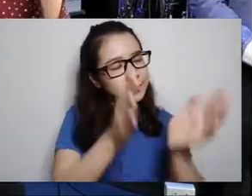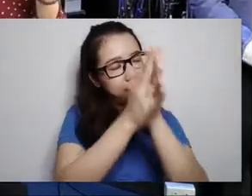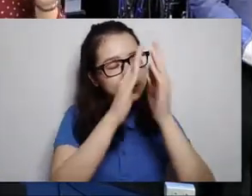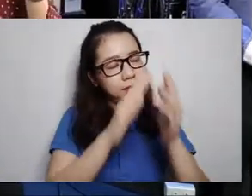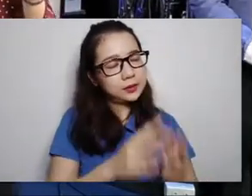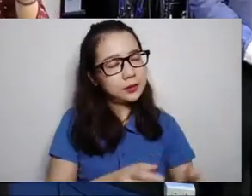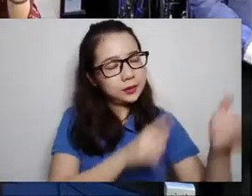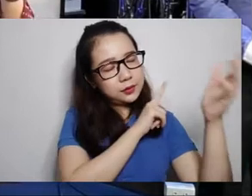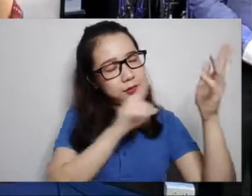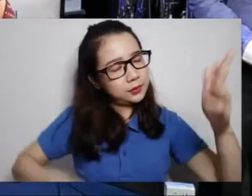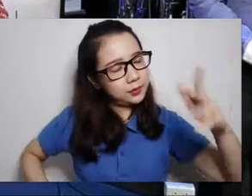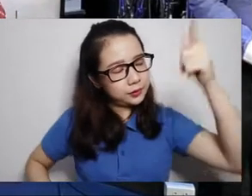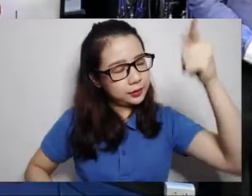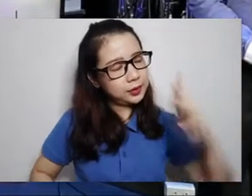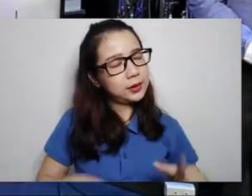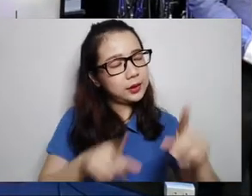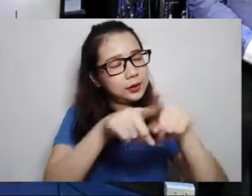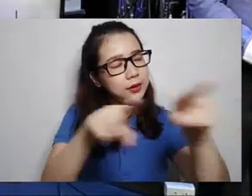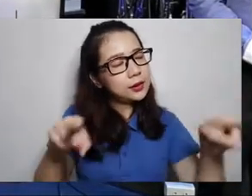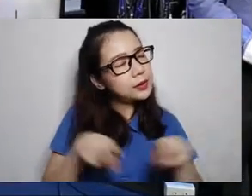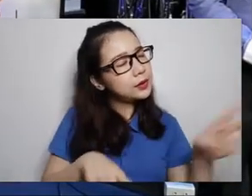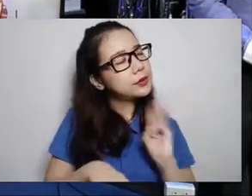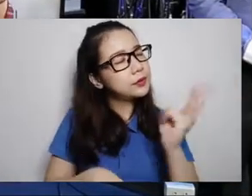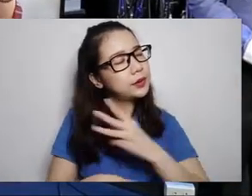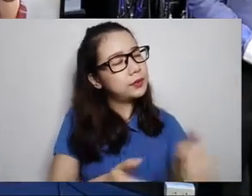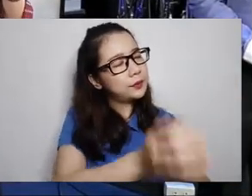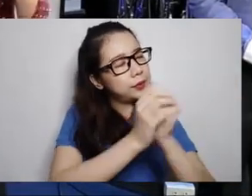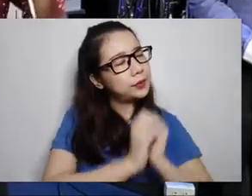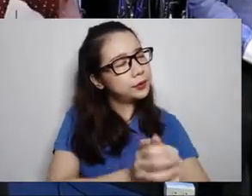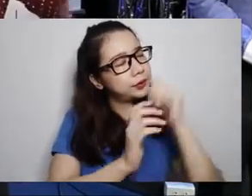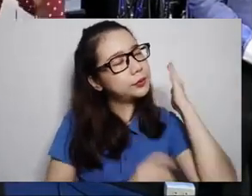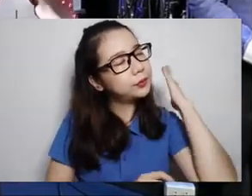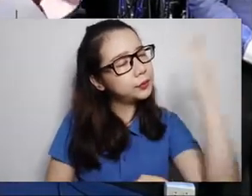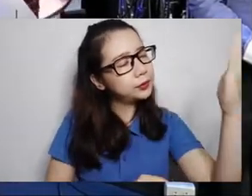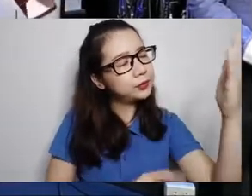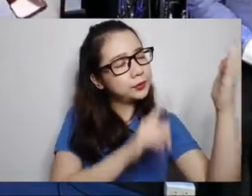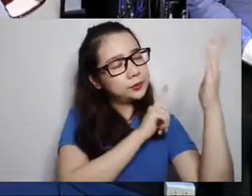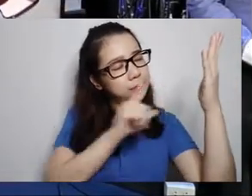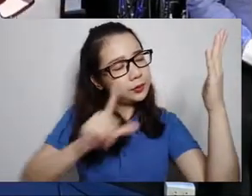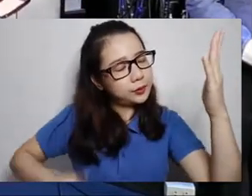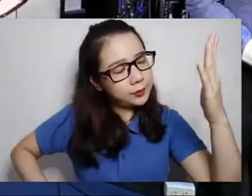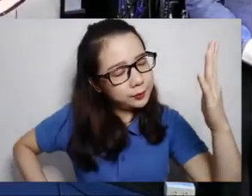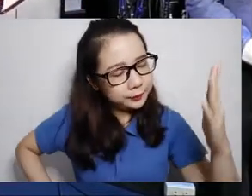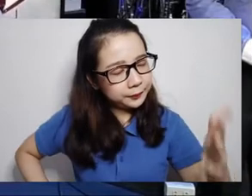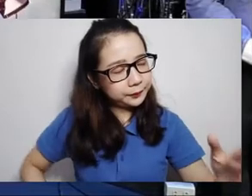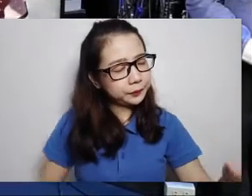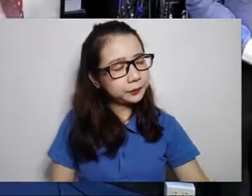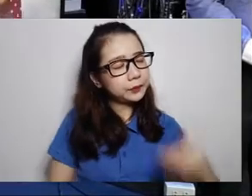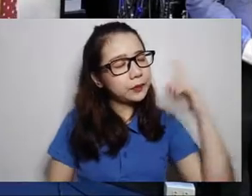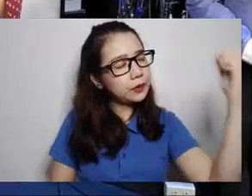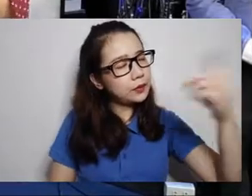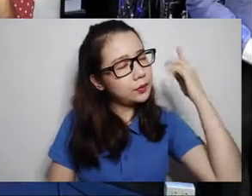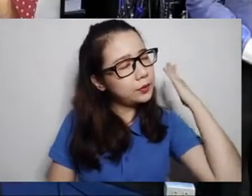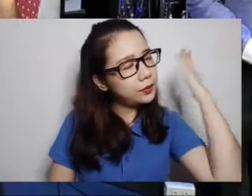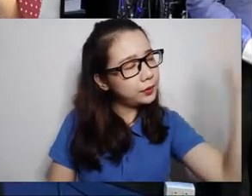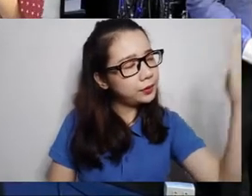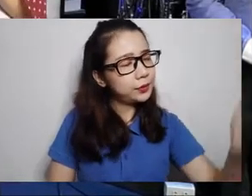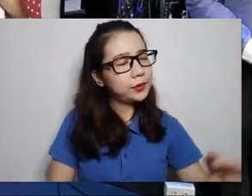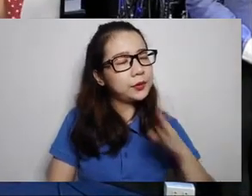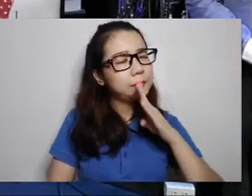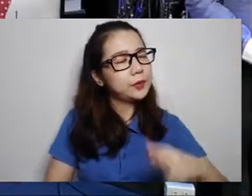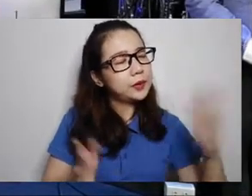give you praise and thanks, Lord God, that as we worship you tonight, Lord, sa aming pagtaas sa aming mga kamay, Panginoon, at sa pagbukas ng aming mga